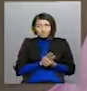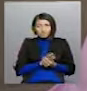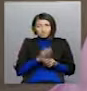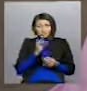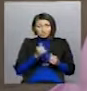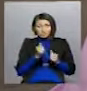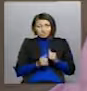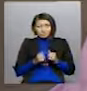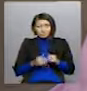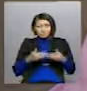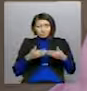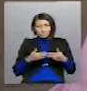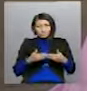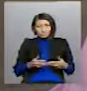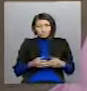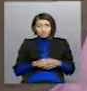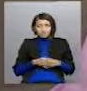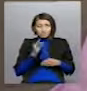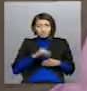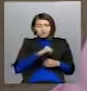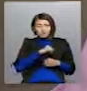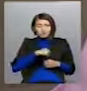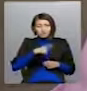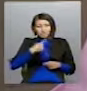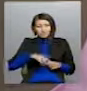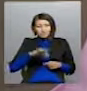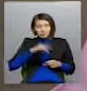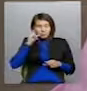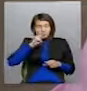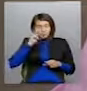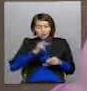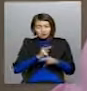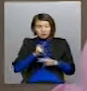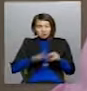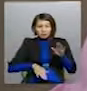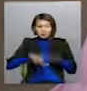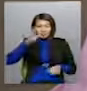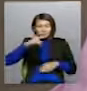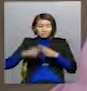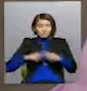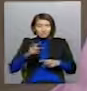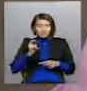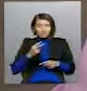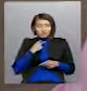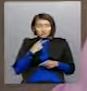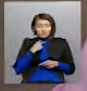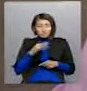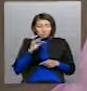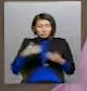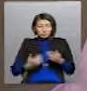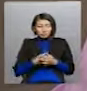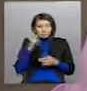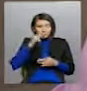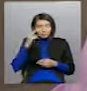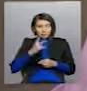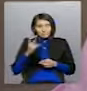Маша Жүсіп данамыздың. Не нәрсе парыз болса, ғылым парыз, ғылым білсең өтелер қанша қарыз. Әуелі істерістің ғылым біл, содан кейін қанша